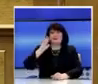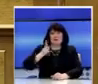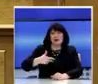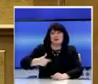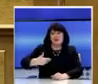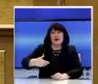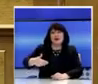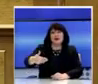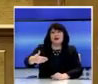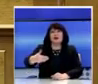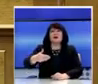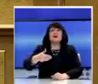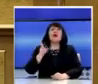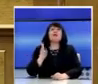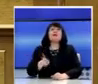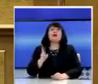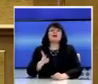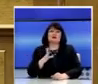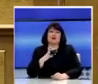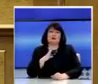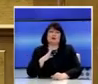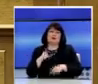που περνάει, κάποιοι άνθρωποι κινδυνεύουν.